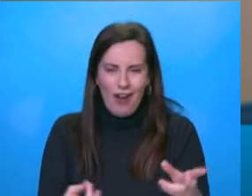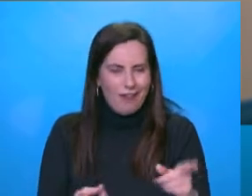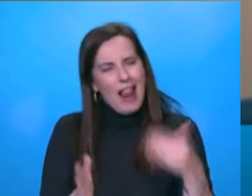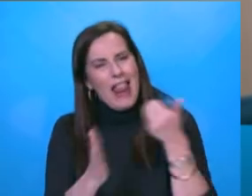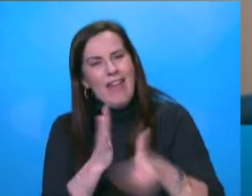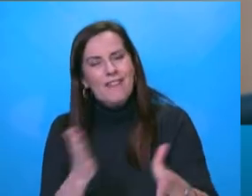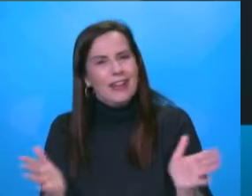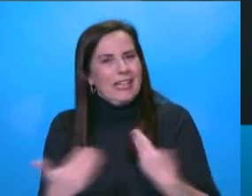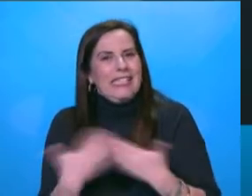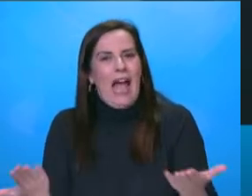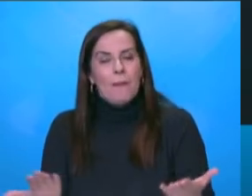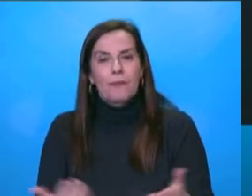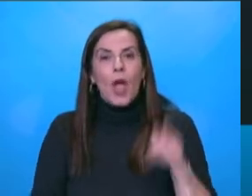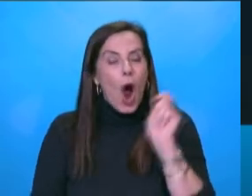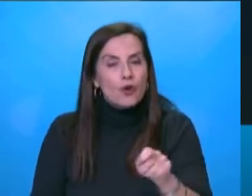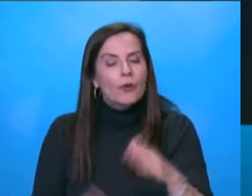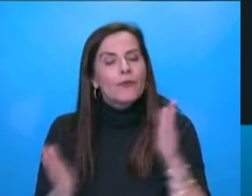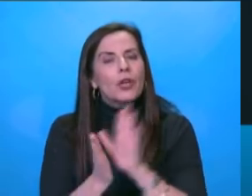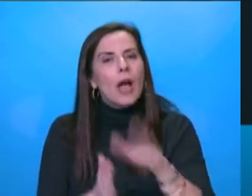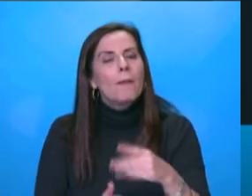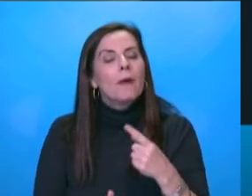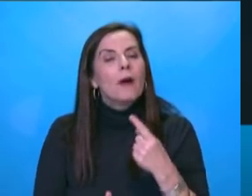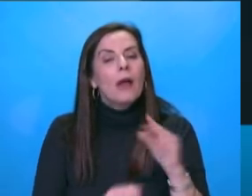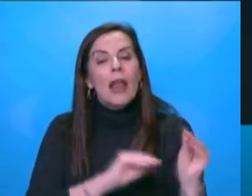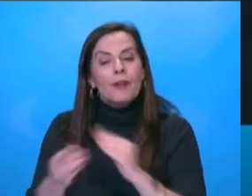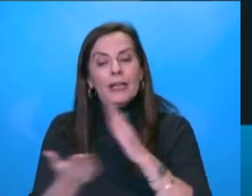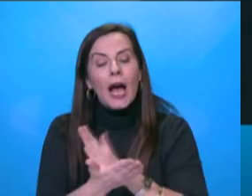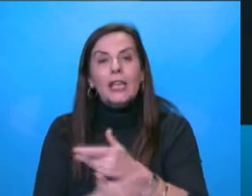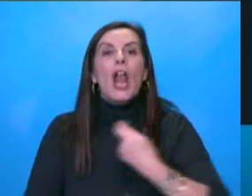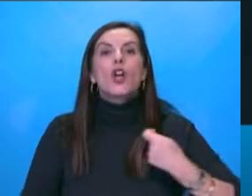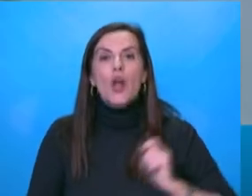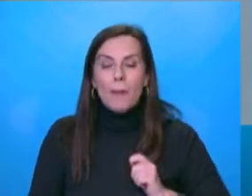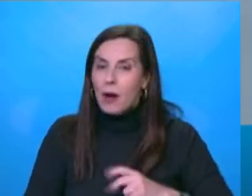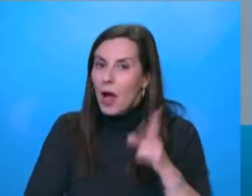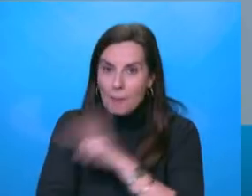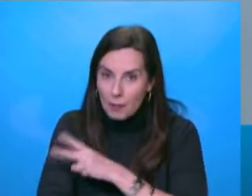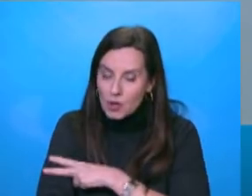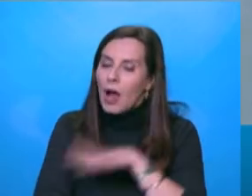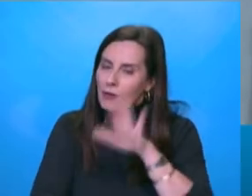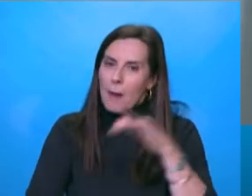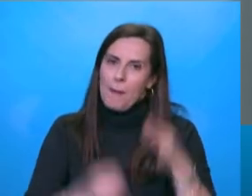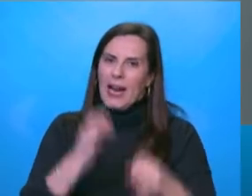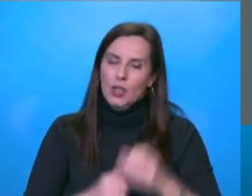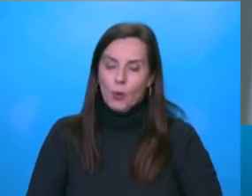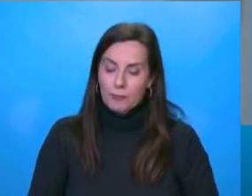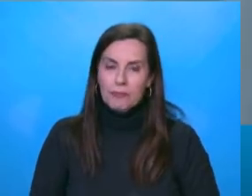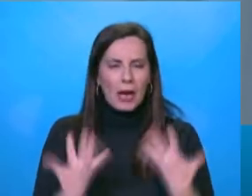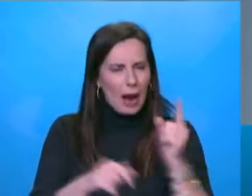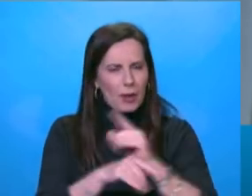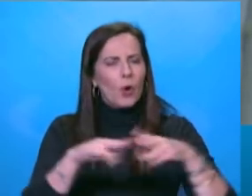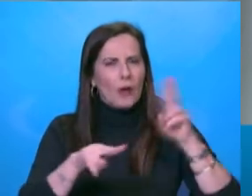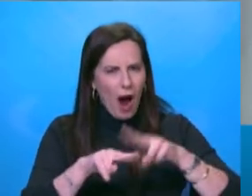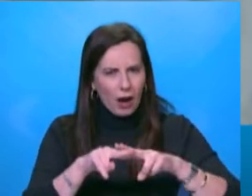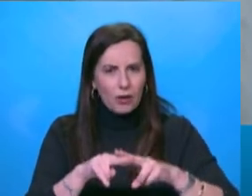כלום. השופט ביקש גם להעביר את החלטתו לבחירים בשבק, במשטרה ובפרקליטות. כמה דקות אחר כך, כשהוא עומד